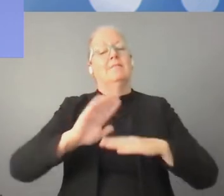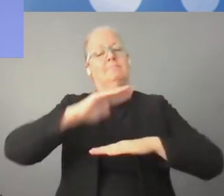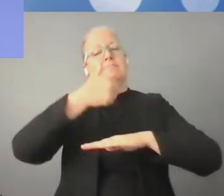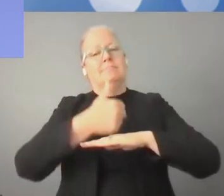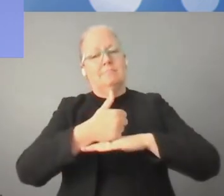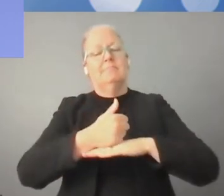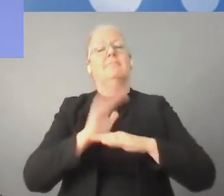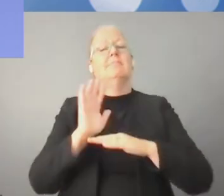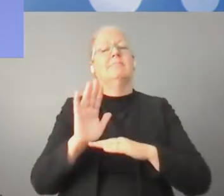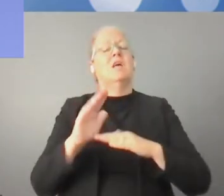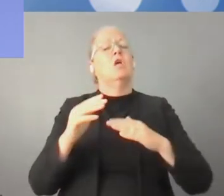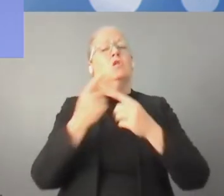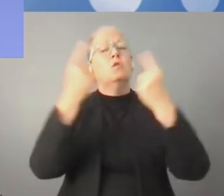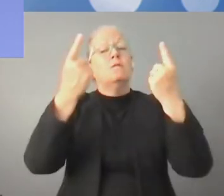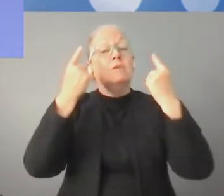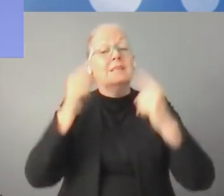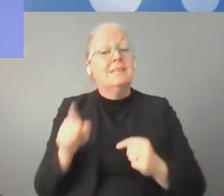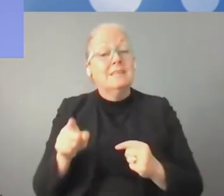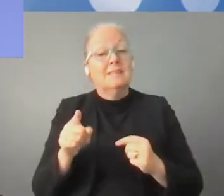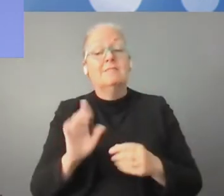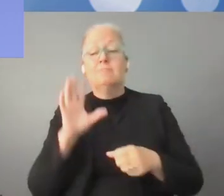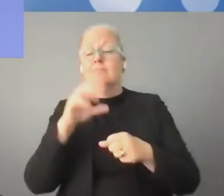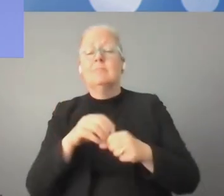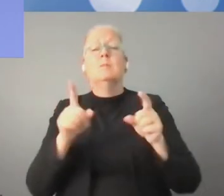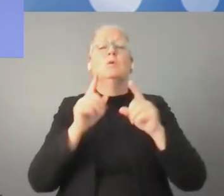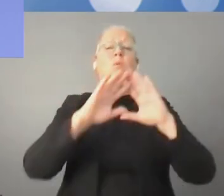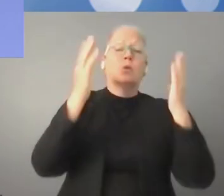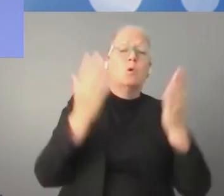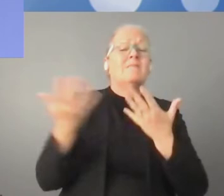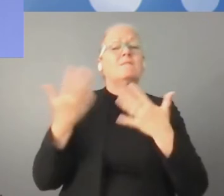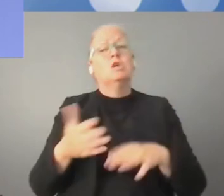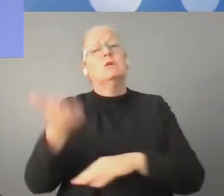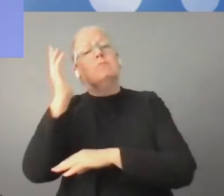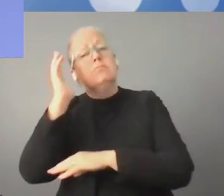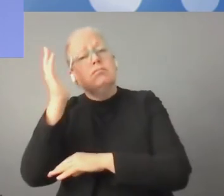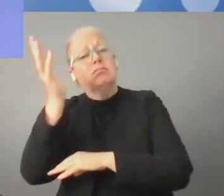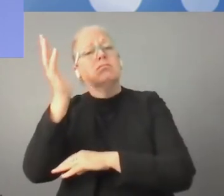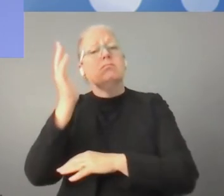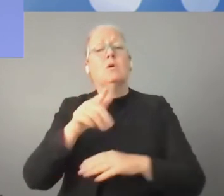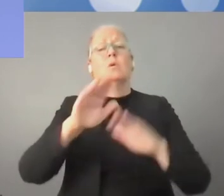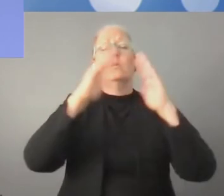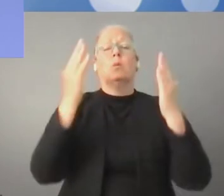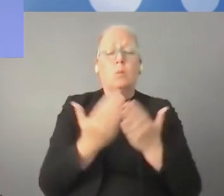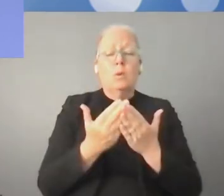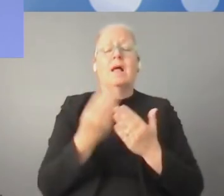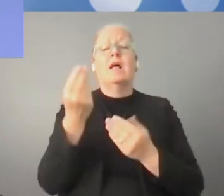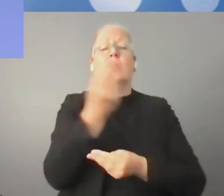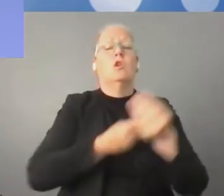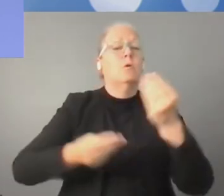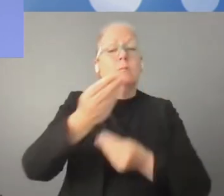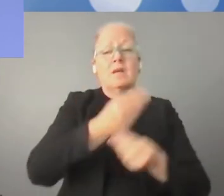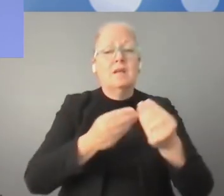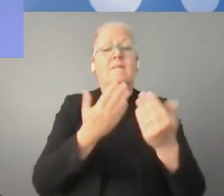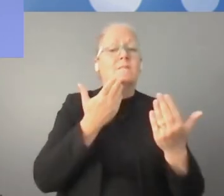le plus important concours mondial. Il a joué en Amérique du Nord, en Amérique du Sud, en Asie. Il a été sur les